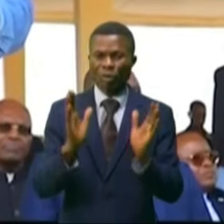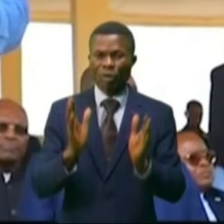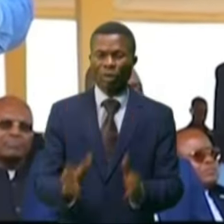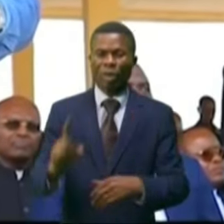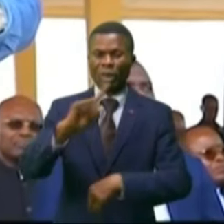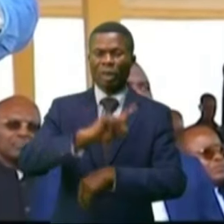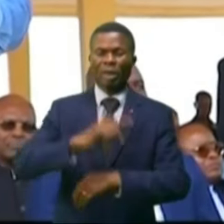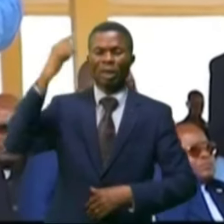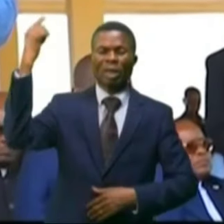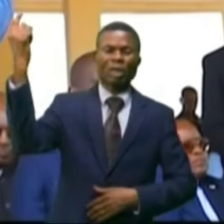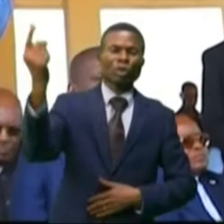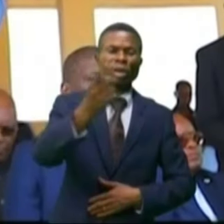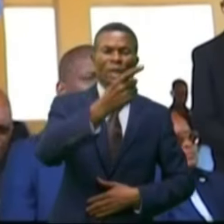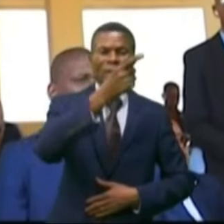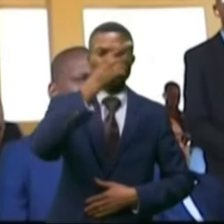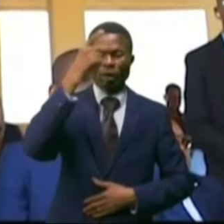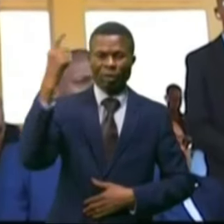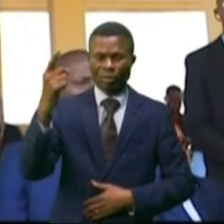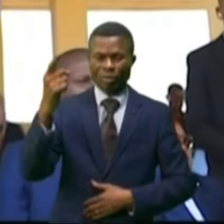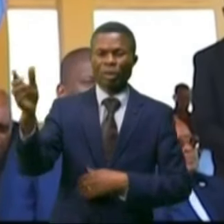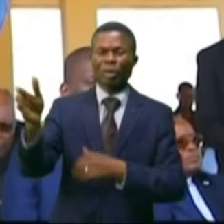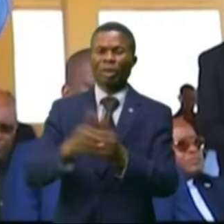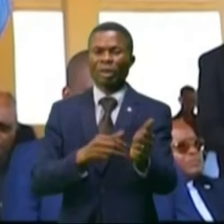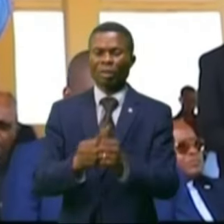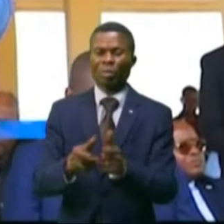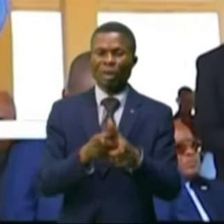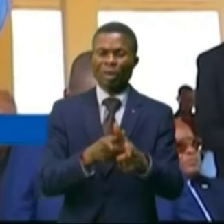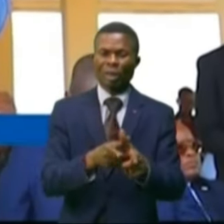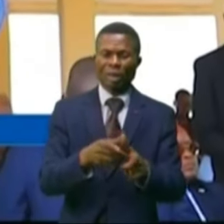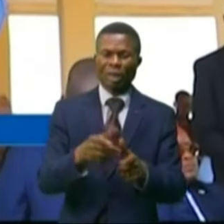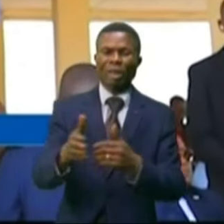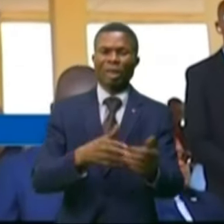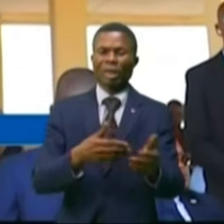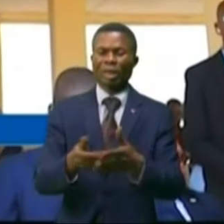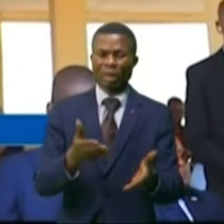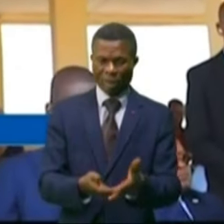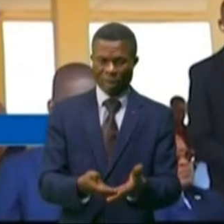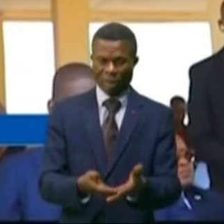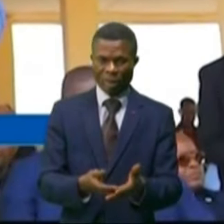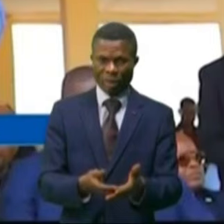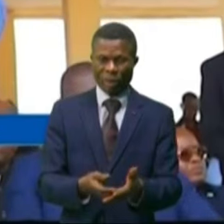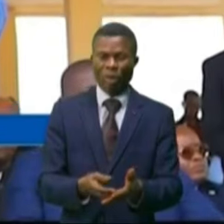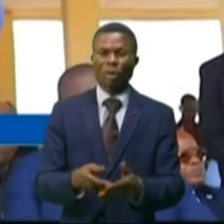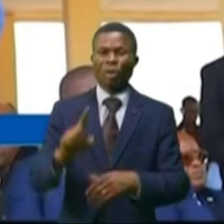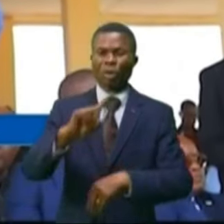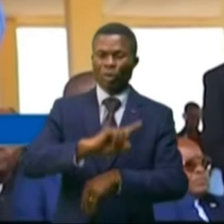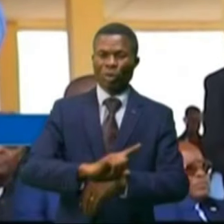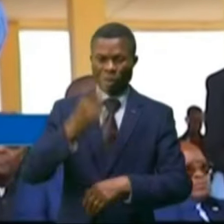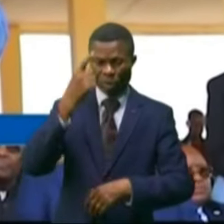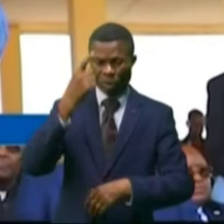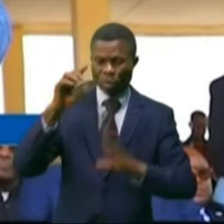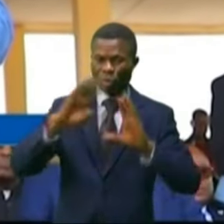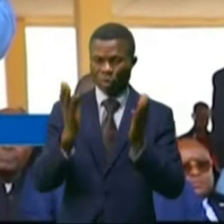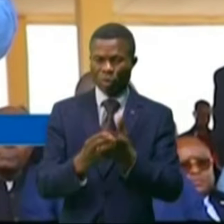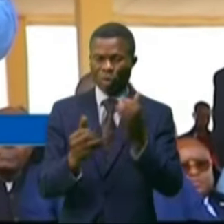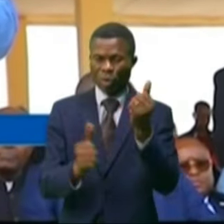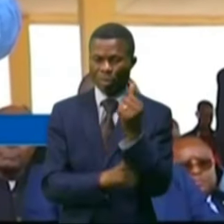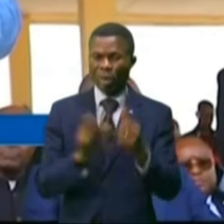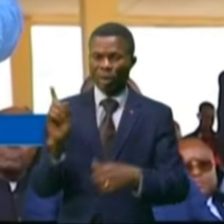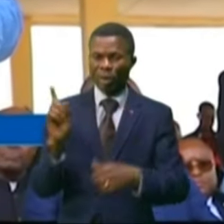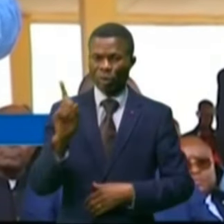Journée internationale de la destruction des armes légères est l'occasion pour tout un chacun de